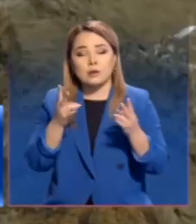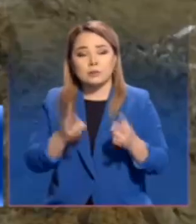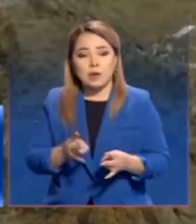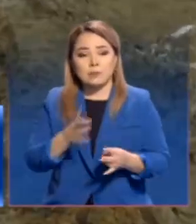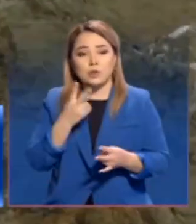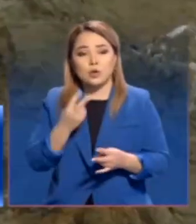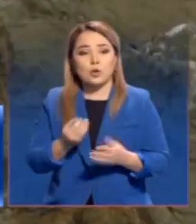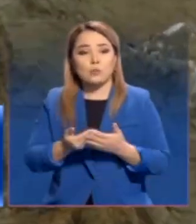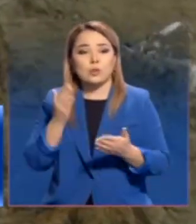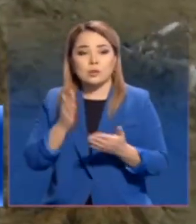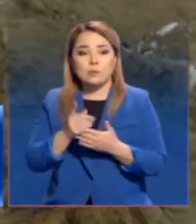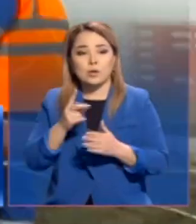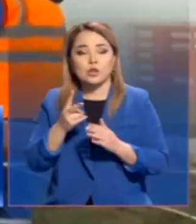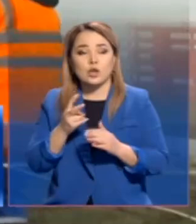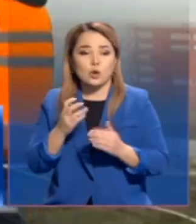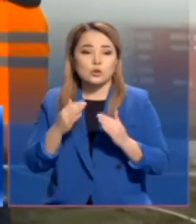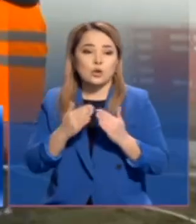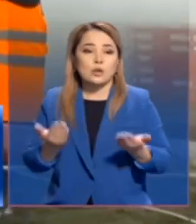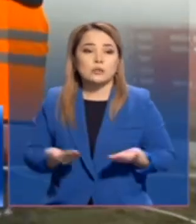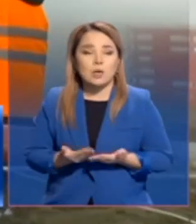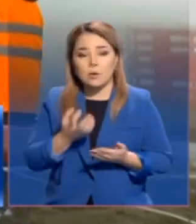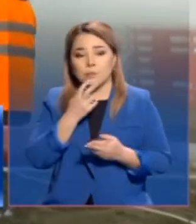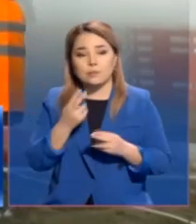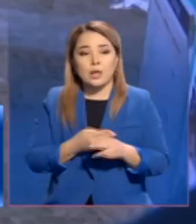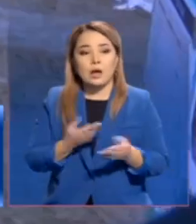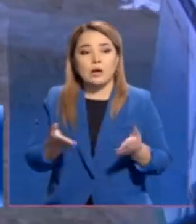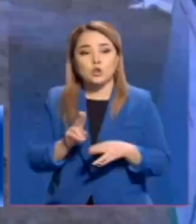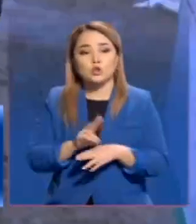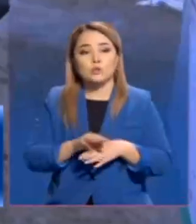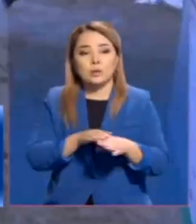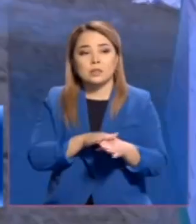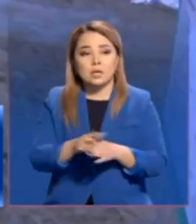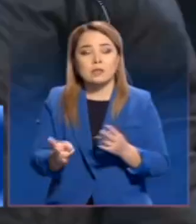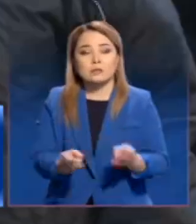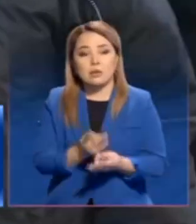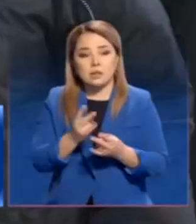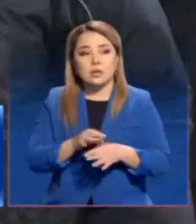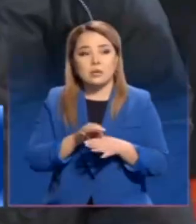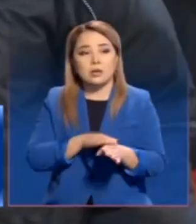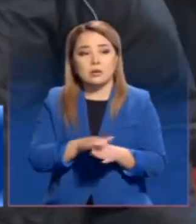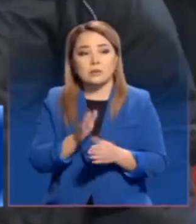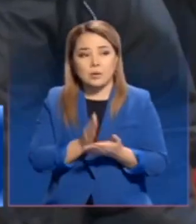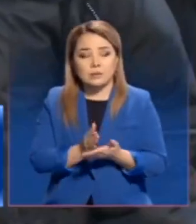күн бұрын болды. 1200 пәтер жылусыз қалды. Қазір жөндеу жұмыстары әлі жүріп жатыр.